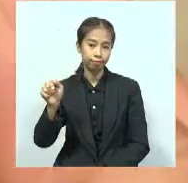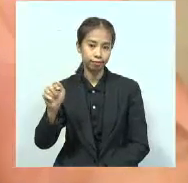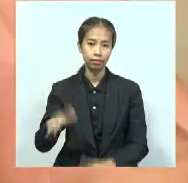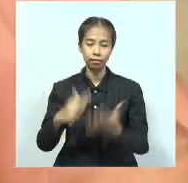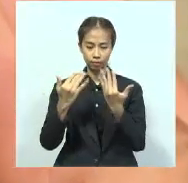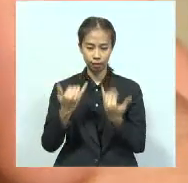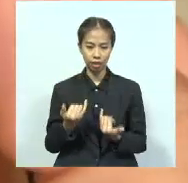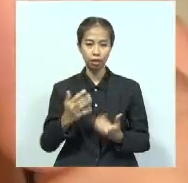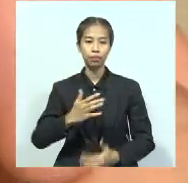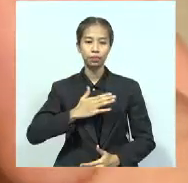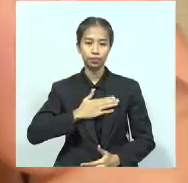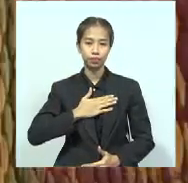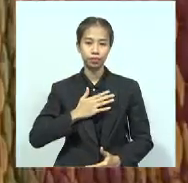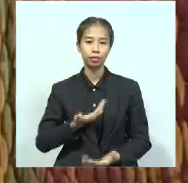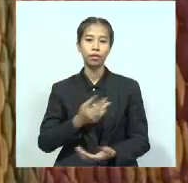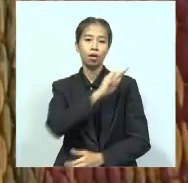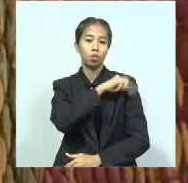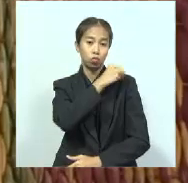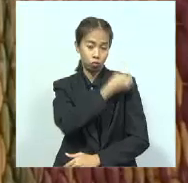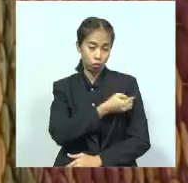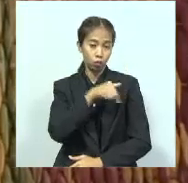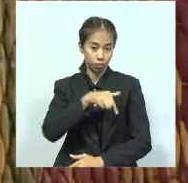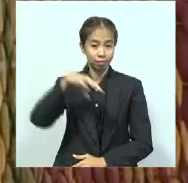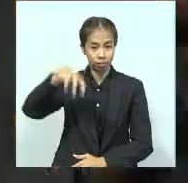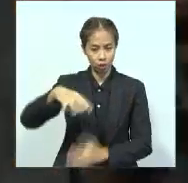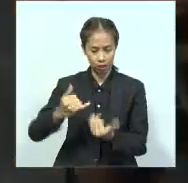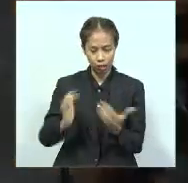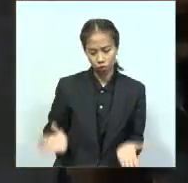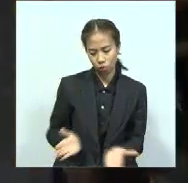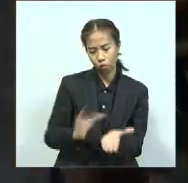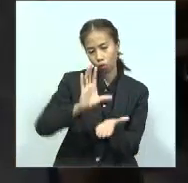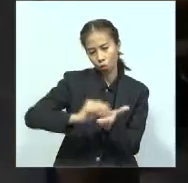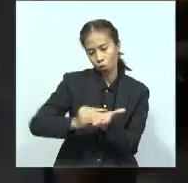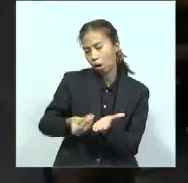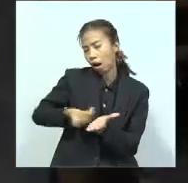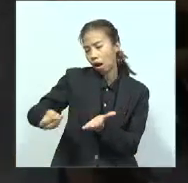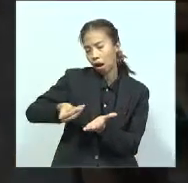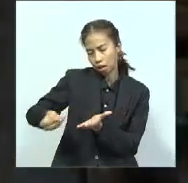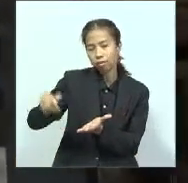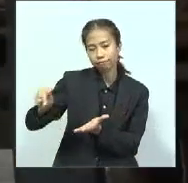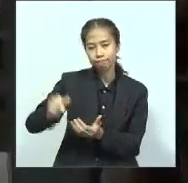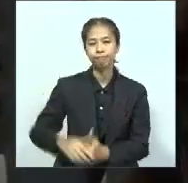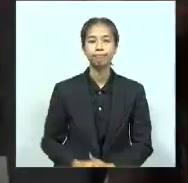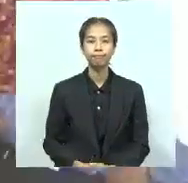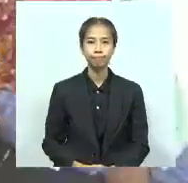านสาธารณสุขก็จะทำหน้าที่ในการสนับสนุนข้อมูลที่เกี่ยวข้องเพื่อให้เกิดความต่อเนื่องครับ